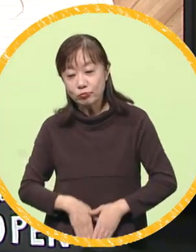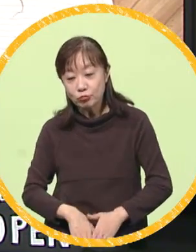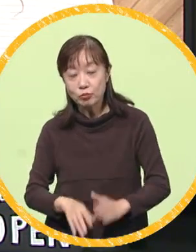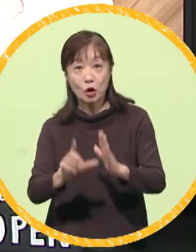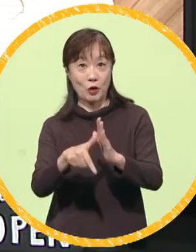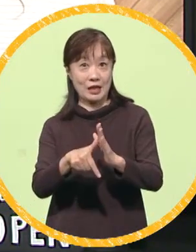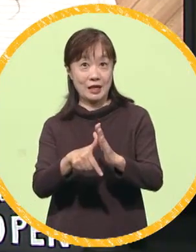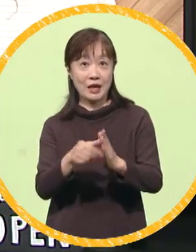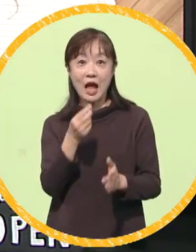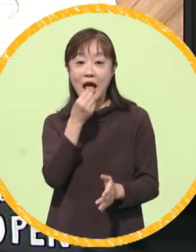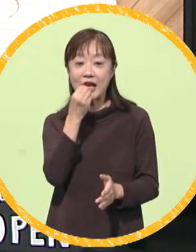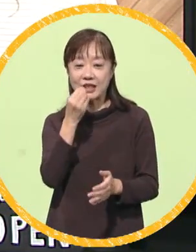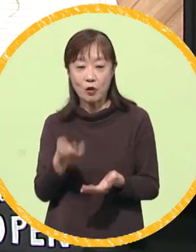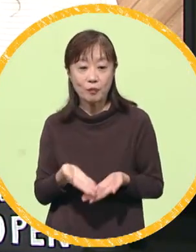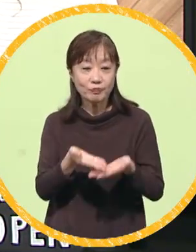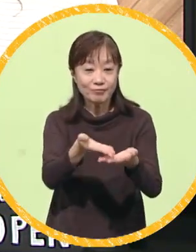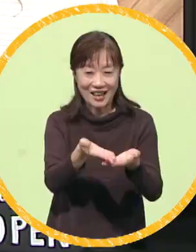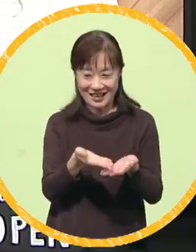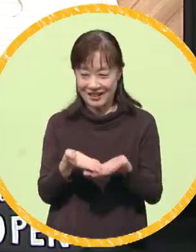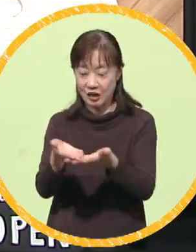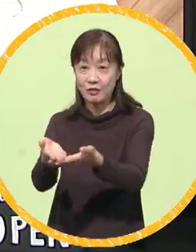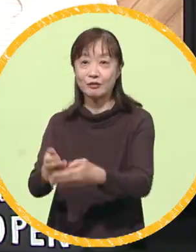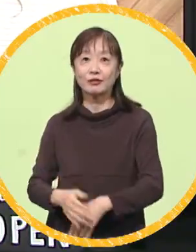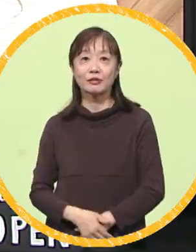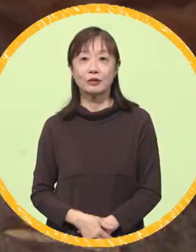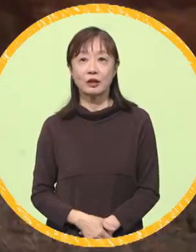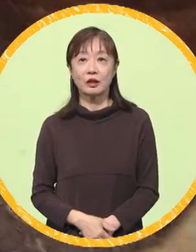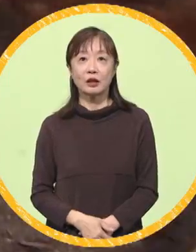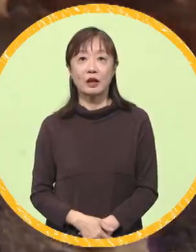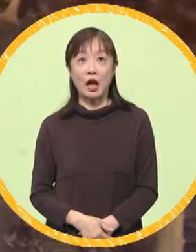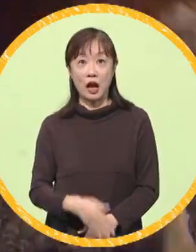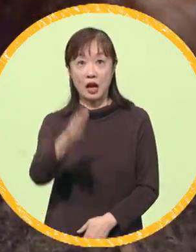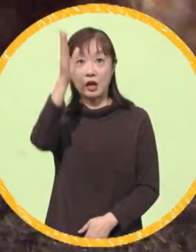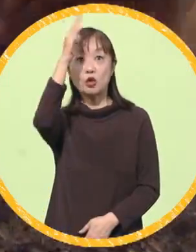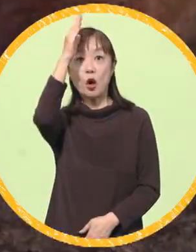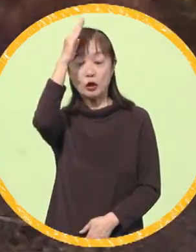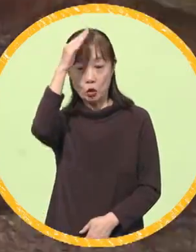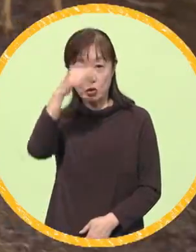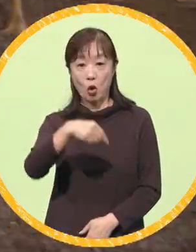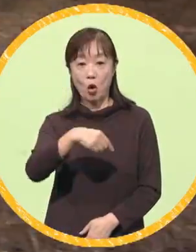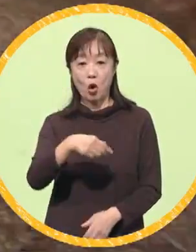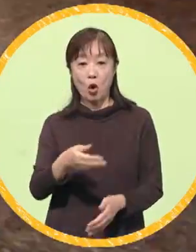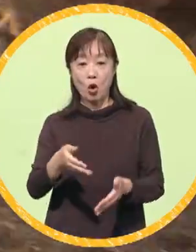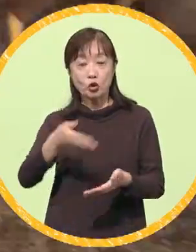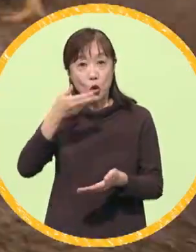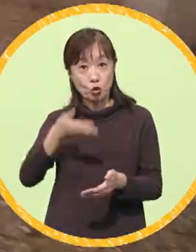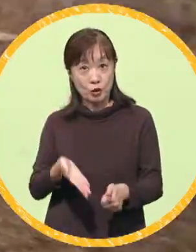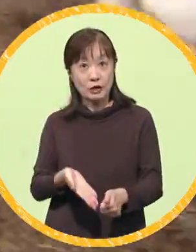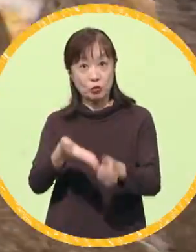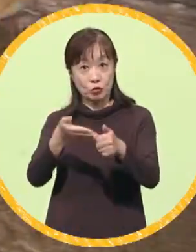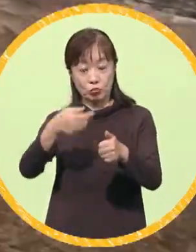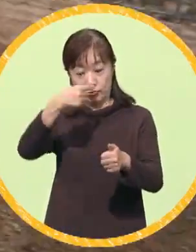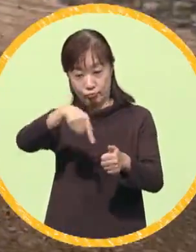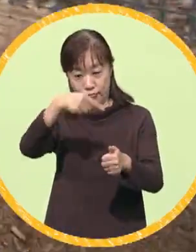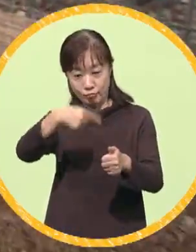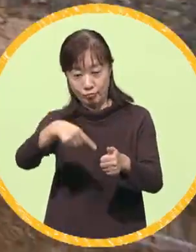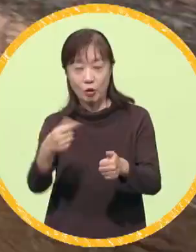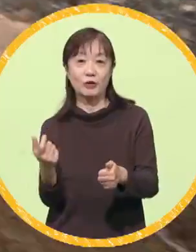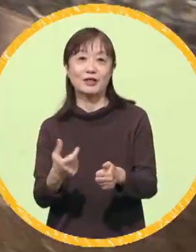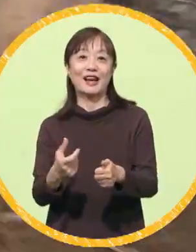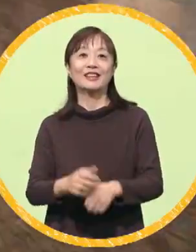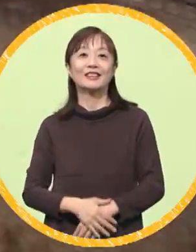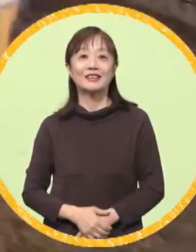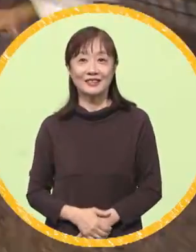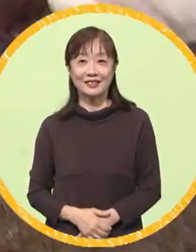てから、うん、はいはい、餌を与えてるそうなんです。 ニワトリさんにも食育をちゃんとして育てあげて、美味しい卵産んでもらって、